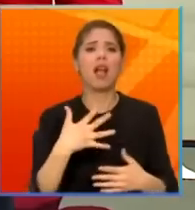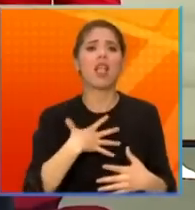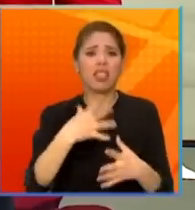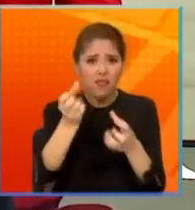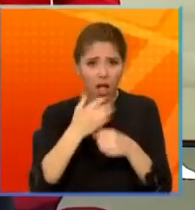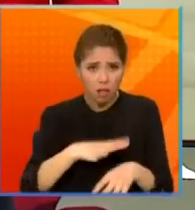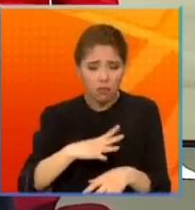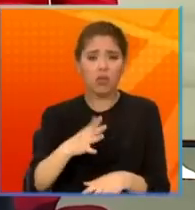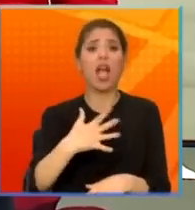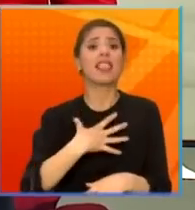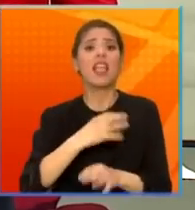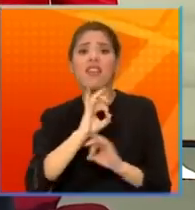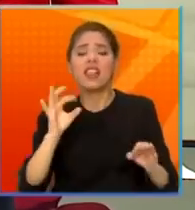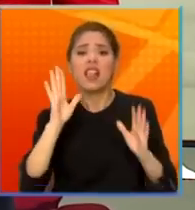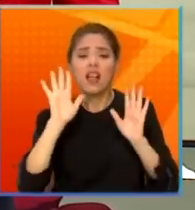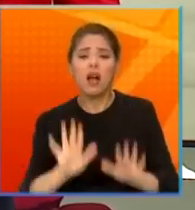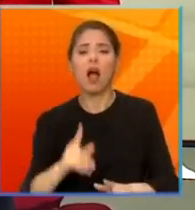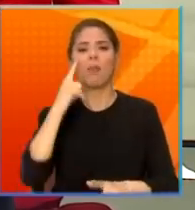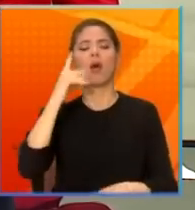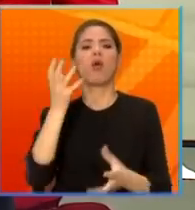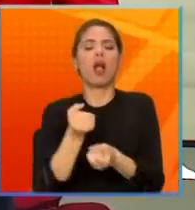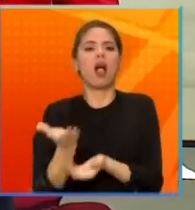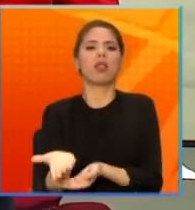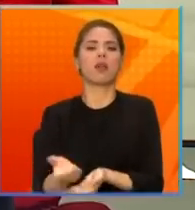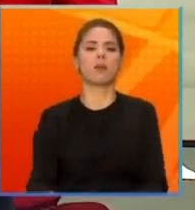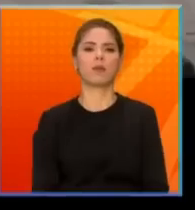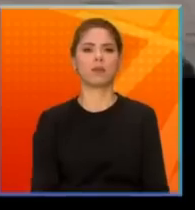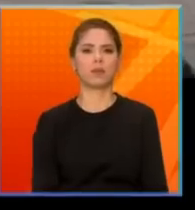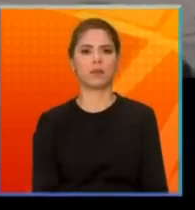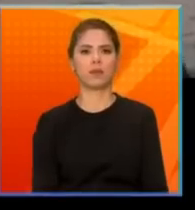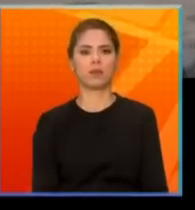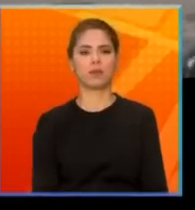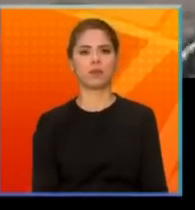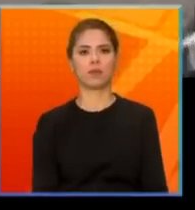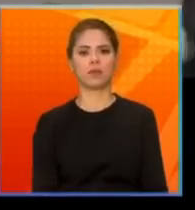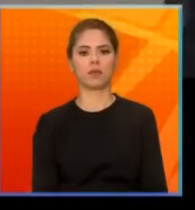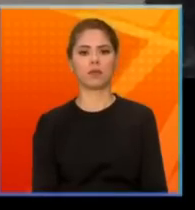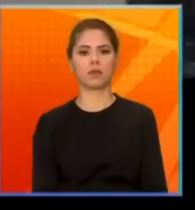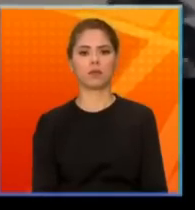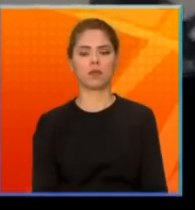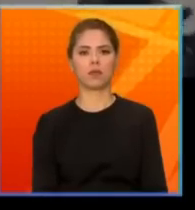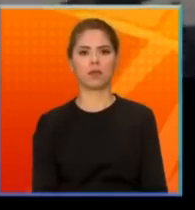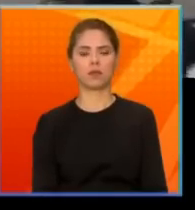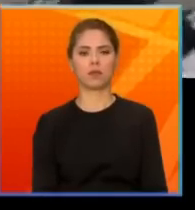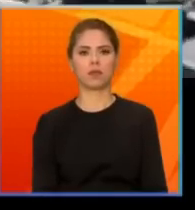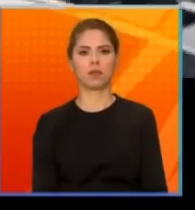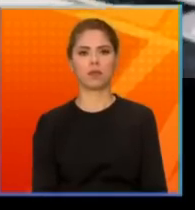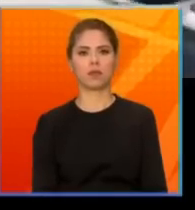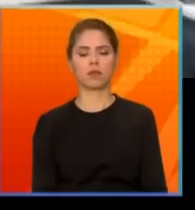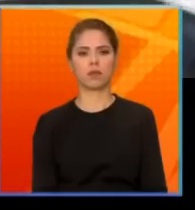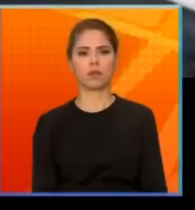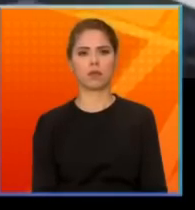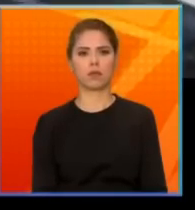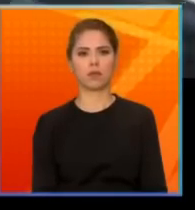almak uğruna nefessiz kalmayı göze aldılar. Değerli İstanbullular, çevrenizde kalmanız sizlerin ve